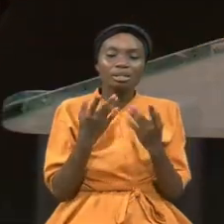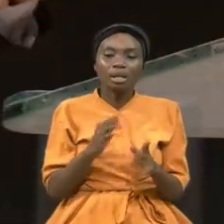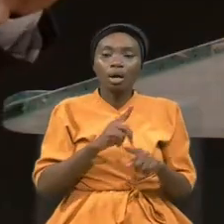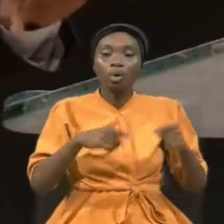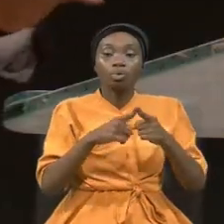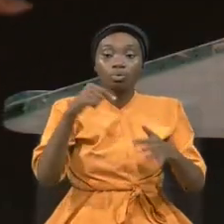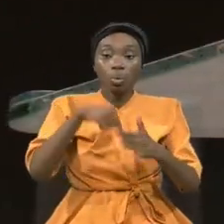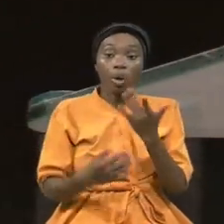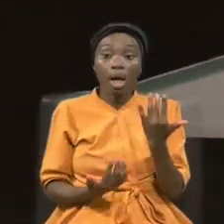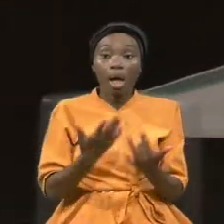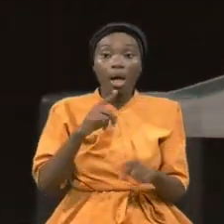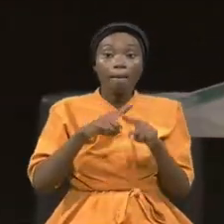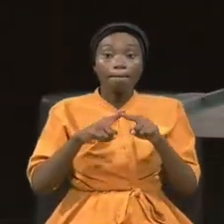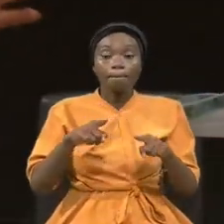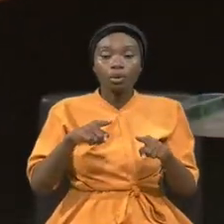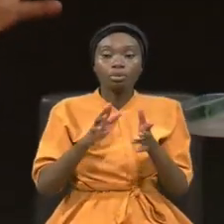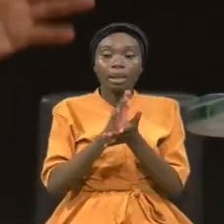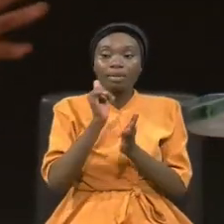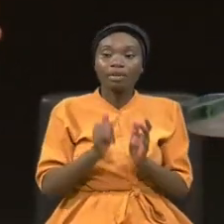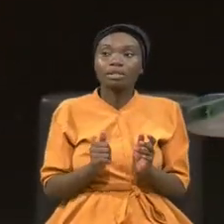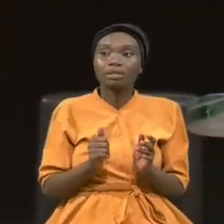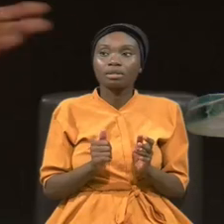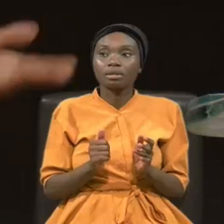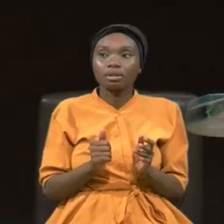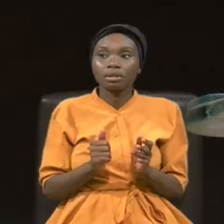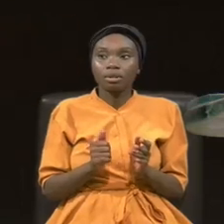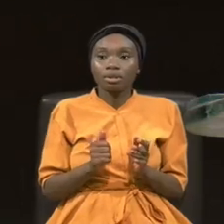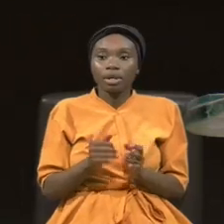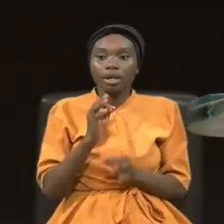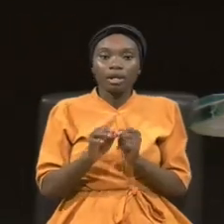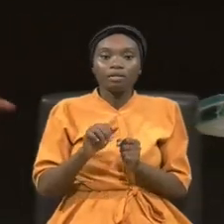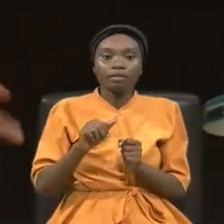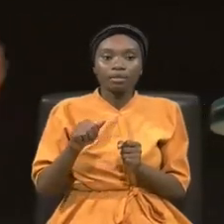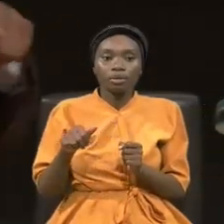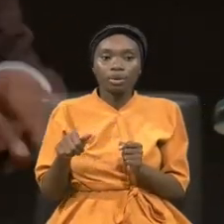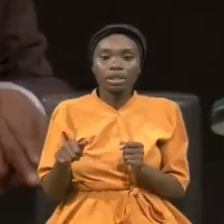enfer. Mes frères, si quelqu'un parmi vous